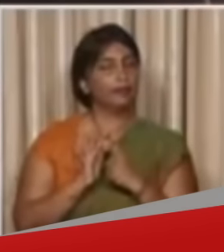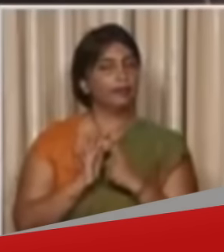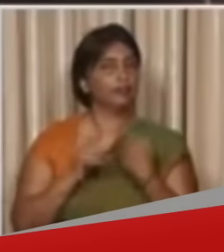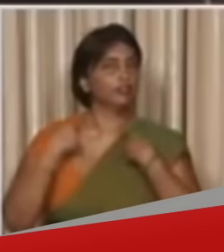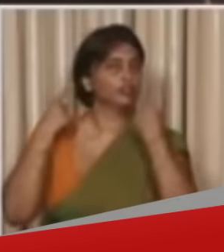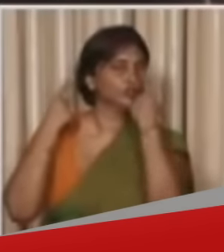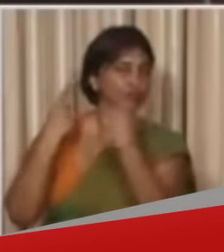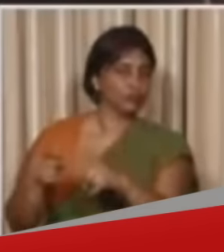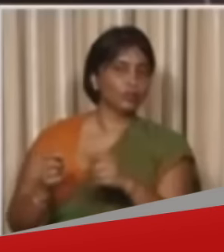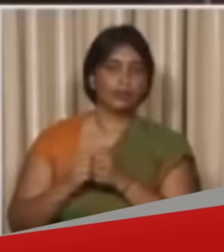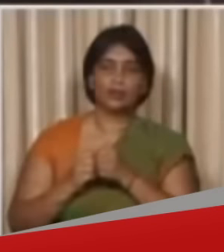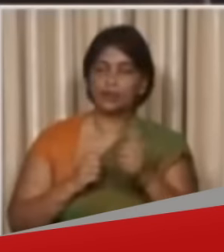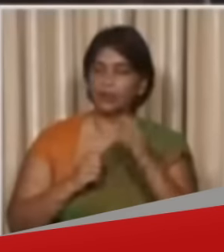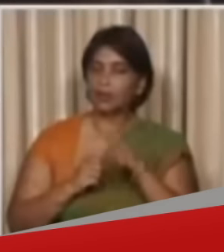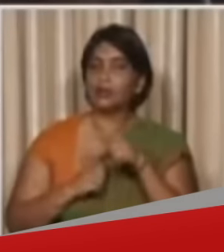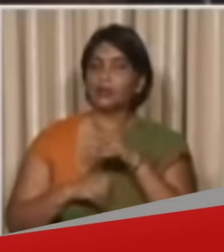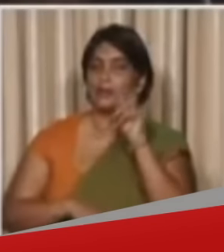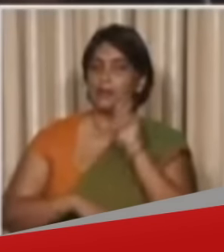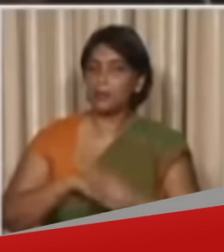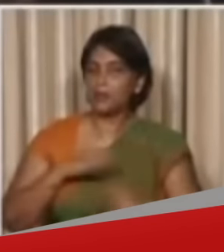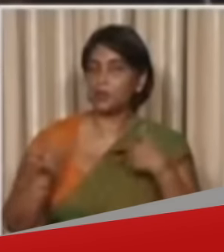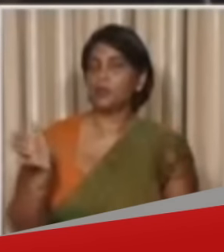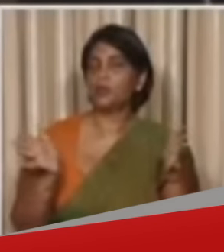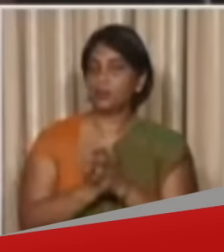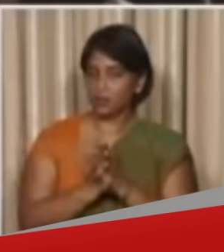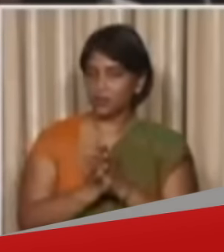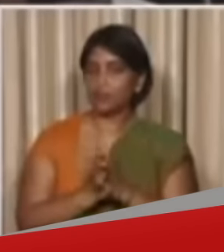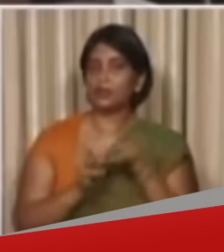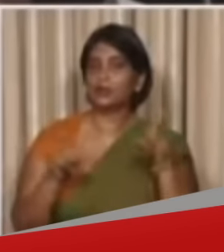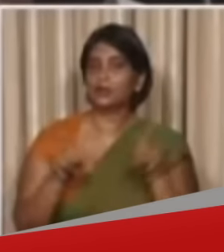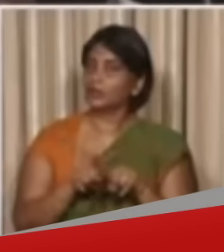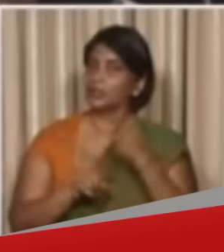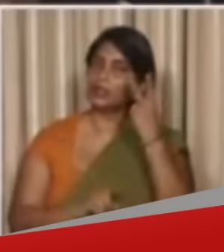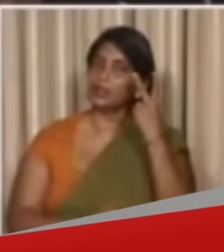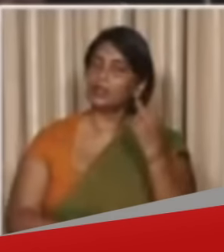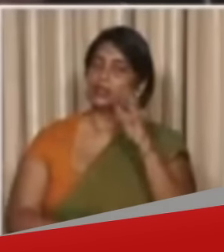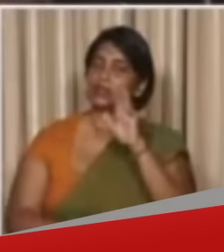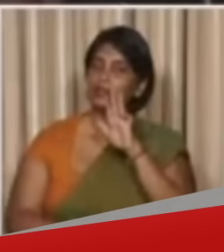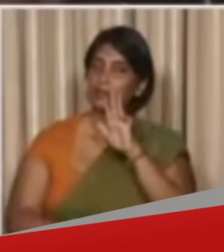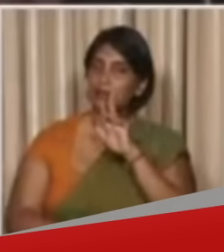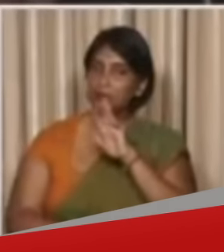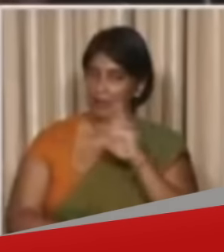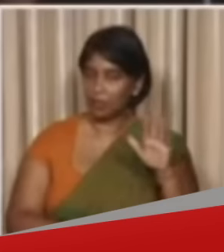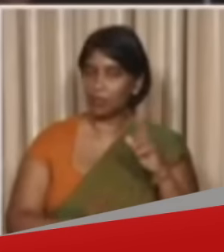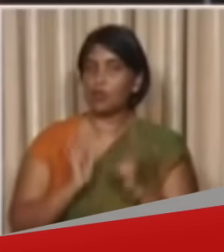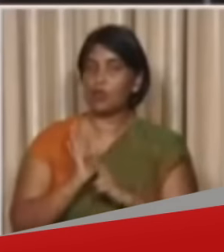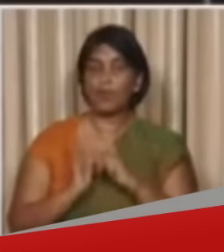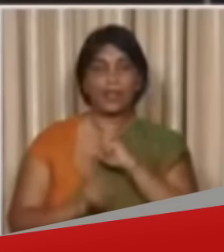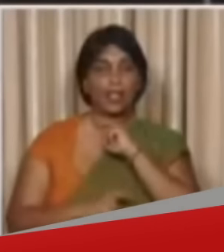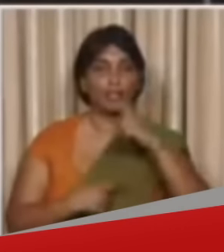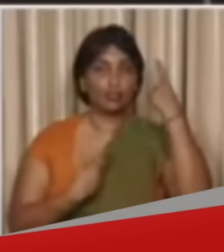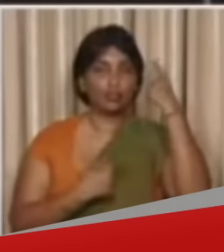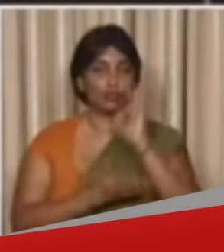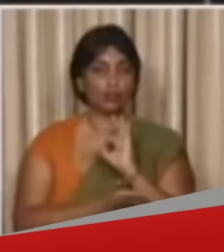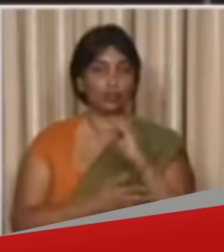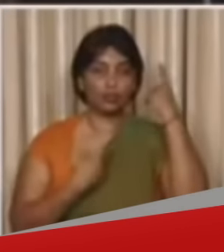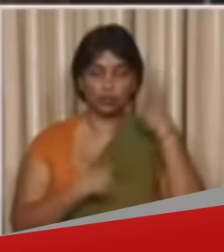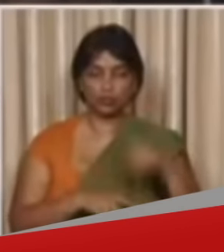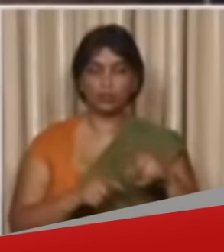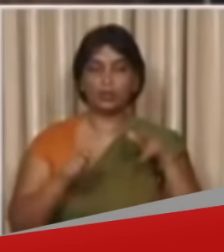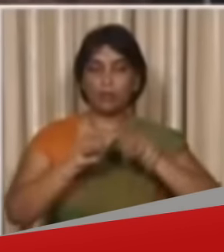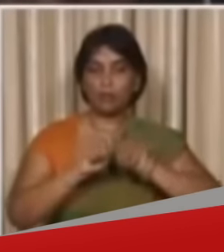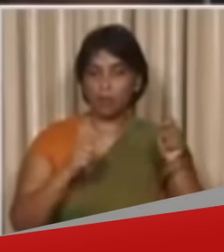බැරකරන්න කටයුතු කරේ මේ කුමන්ත්‍රණයේ කොටසක් විදියට. ඒ වගේම 2019 නොවැම්බර් කෑගල්ලේ බුදු පිළිම කැඩීම